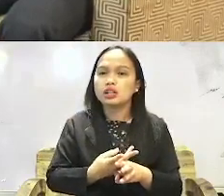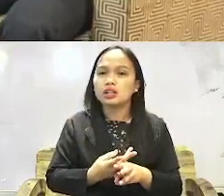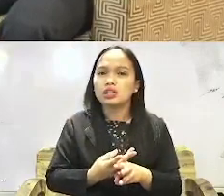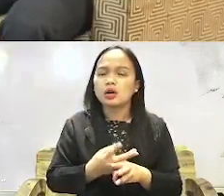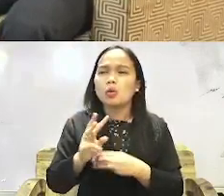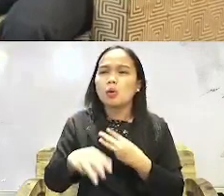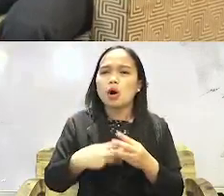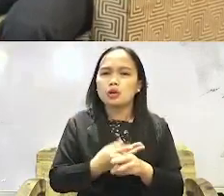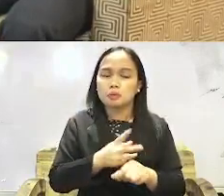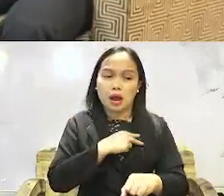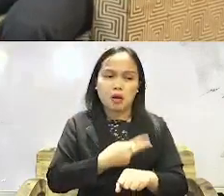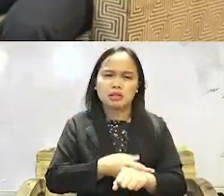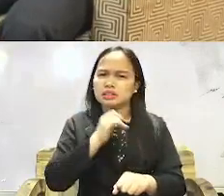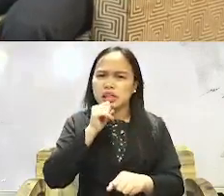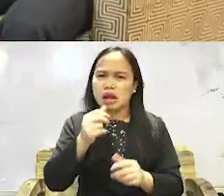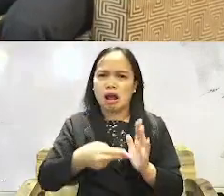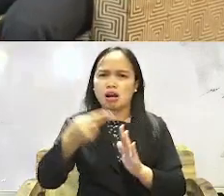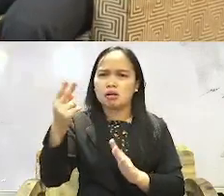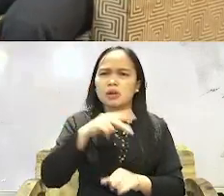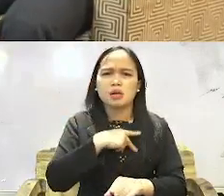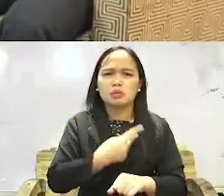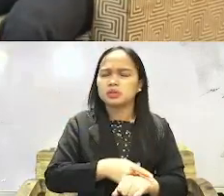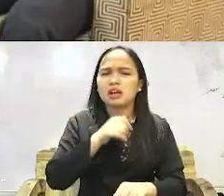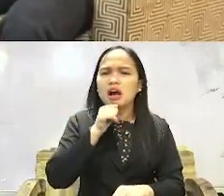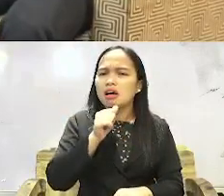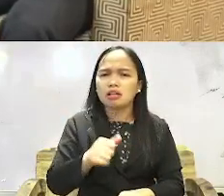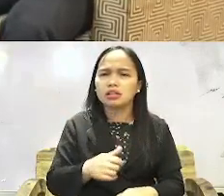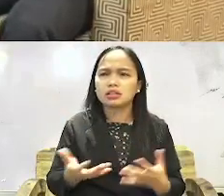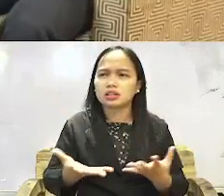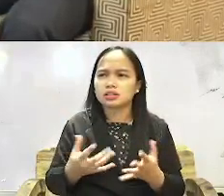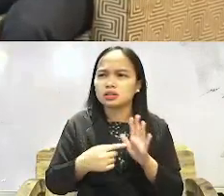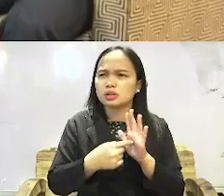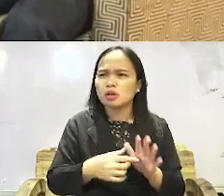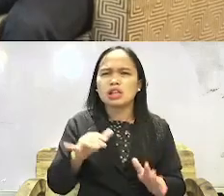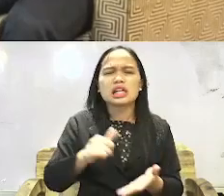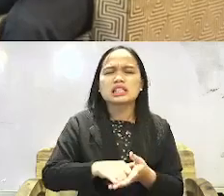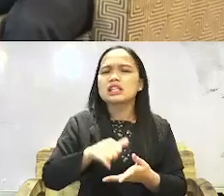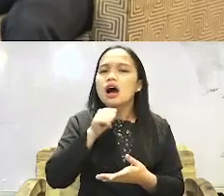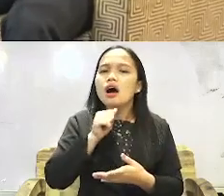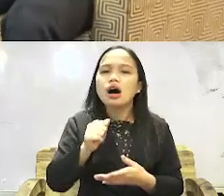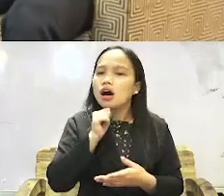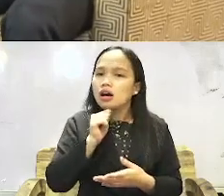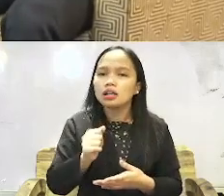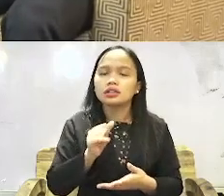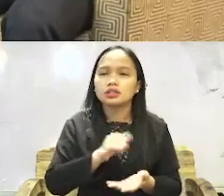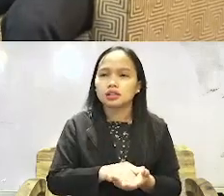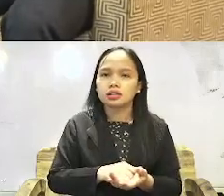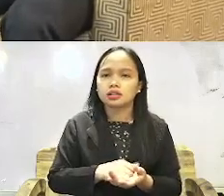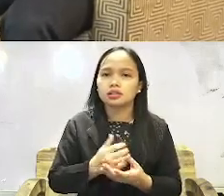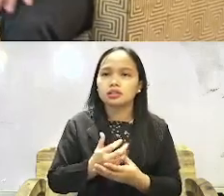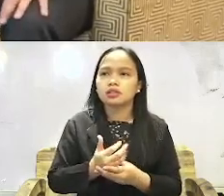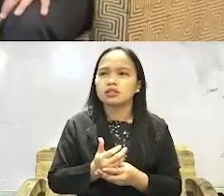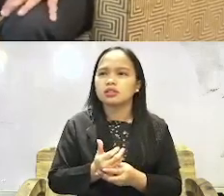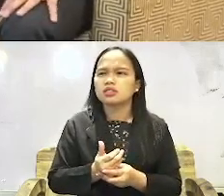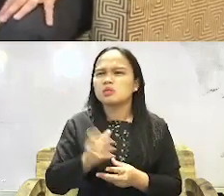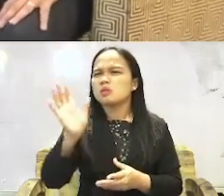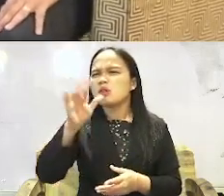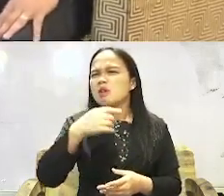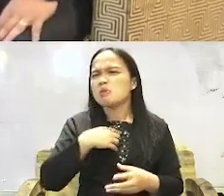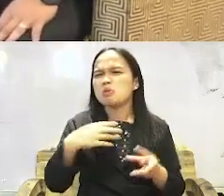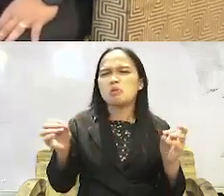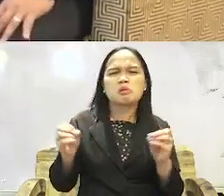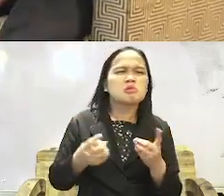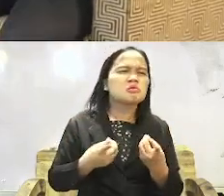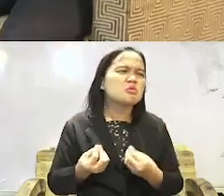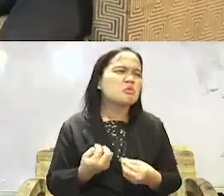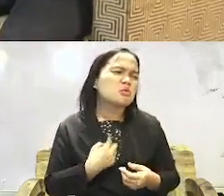high power. Hindi ito. Hindi ito yung nakikita mo. Hindi ito. Hindi ito yung pinaka, wala kasi akong magawa eh.